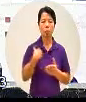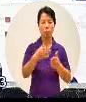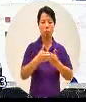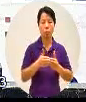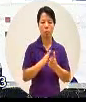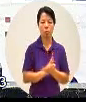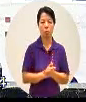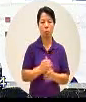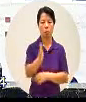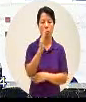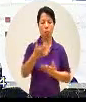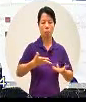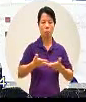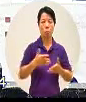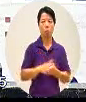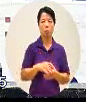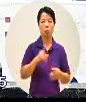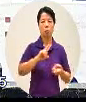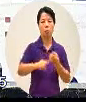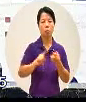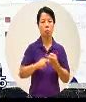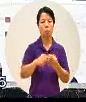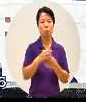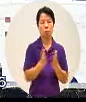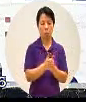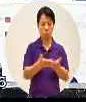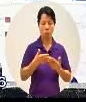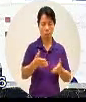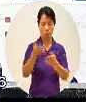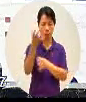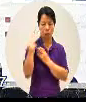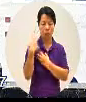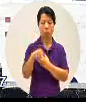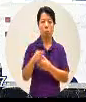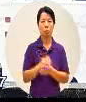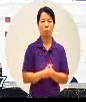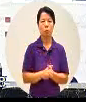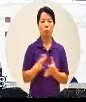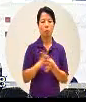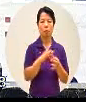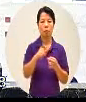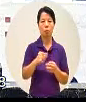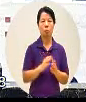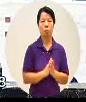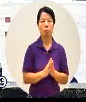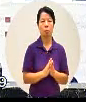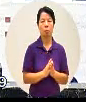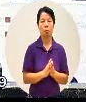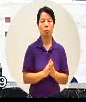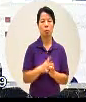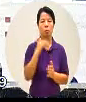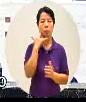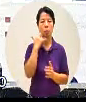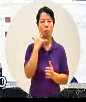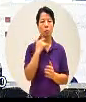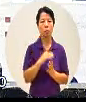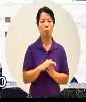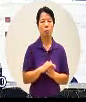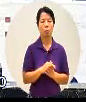啊政策唔对，煞免有一个爱负责任。安尼讲，伊是为着因老母，为